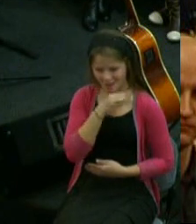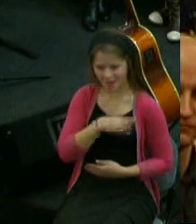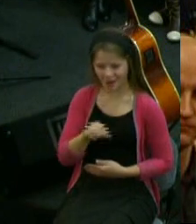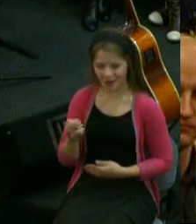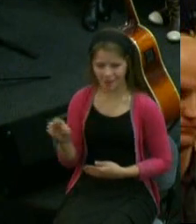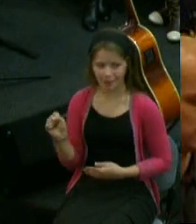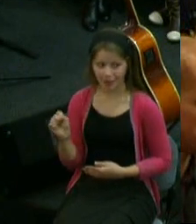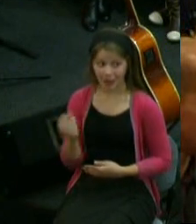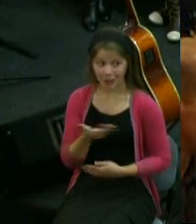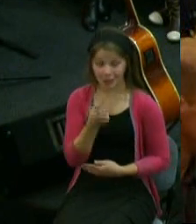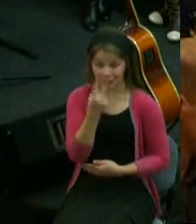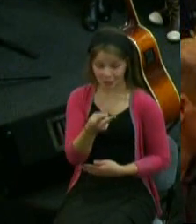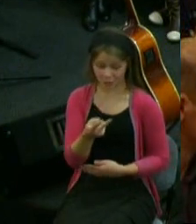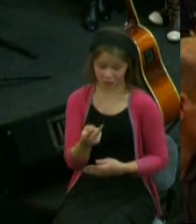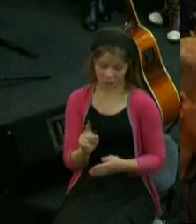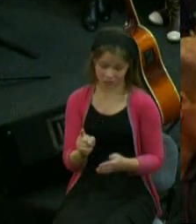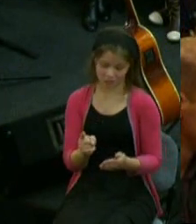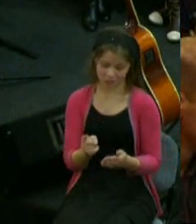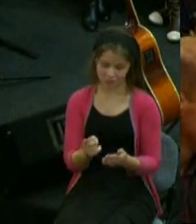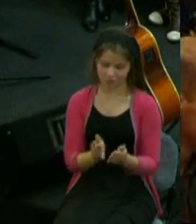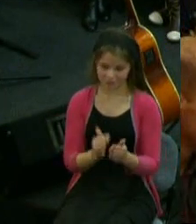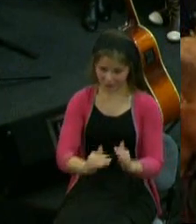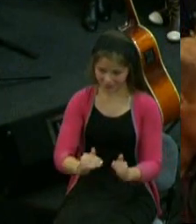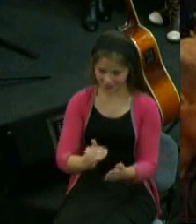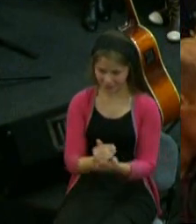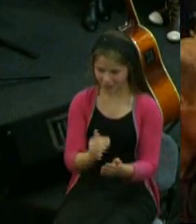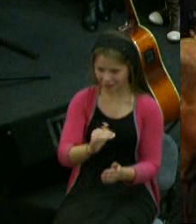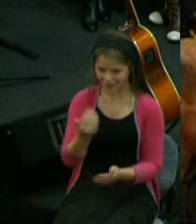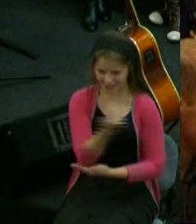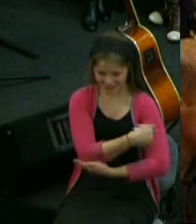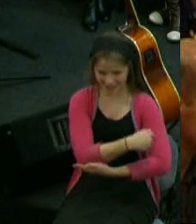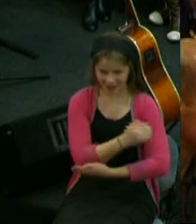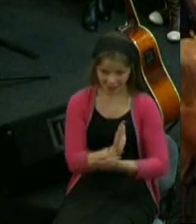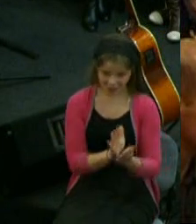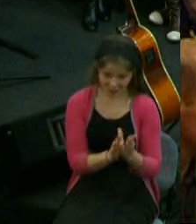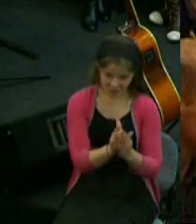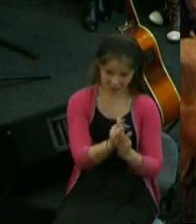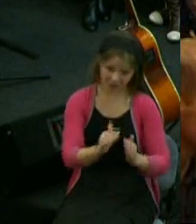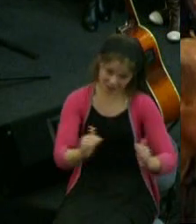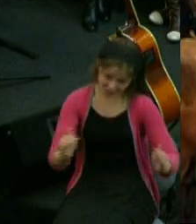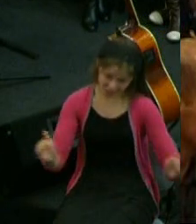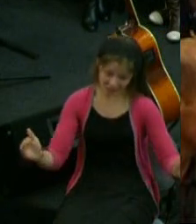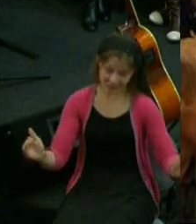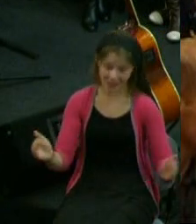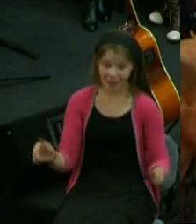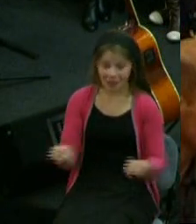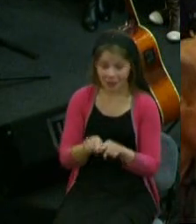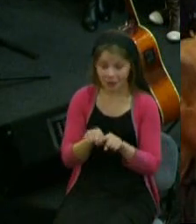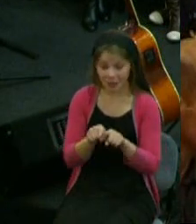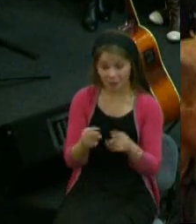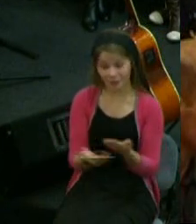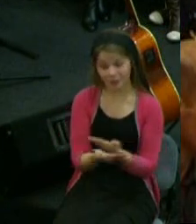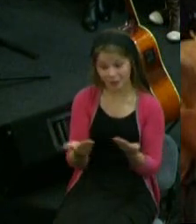слова. Ми бачимо, що дитина розвивається, і для нас, батьків, це є приємно, брати і сестри. Так само в нашому духовному житті, коли